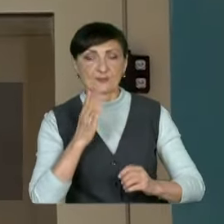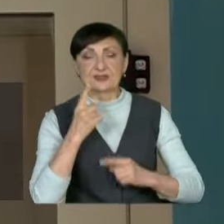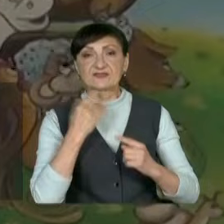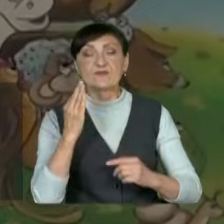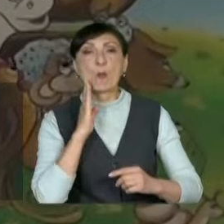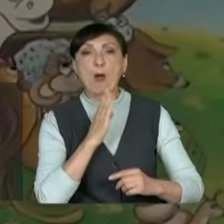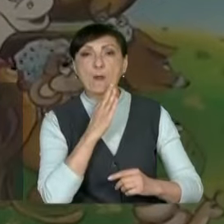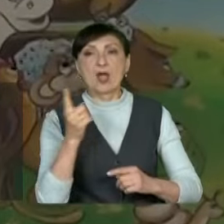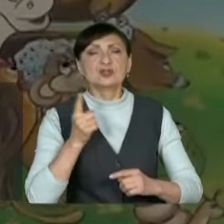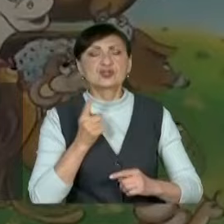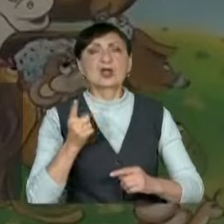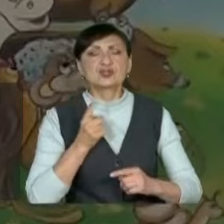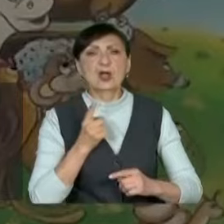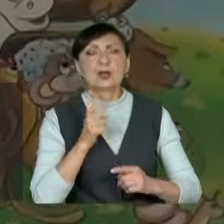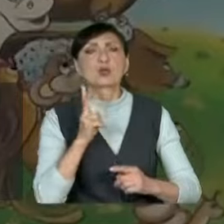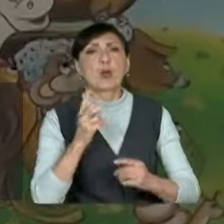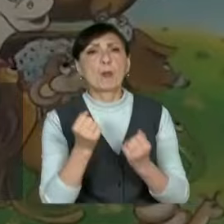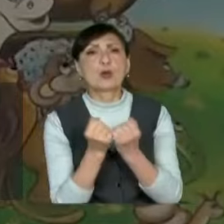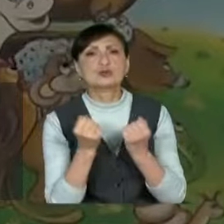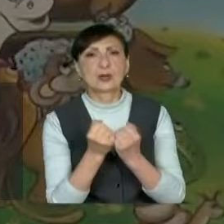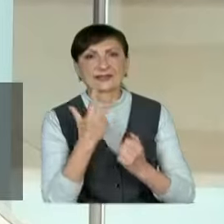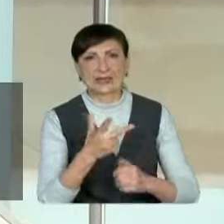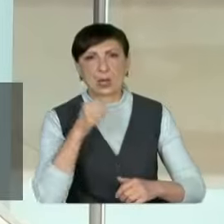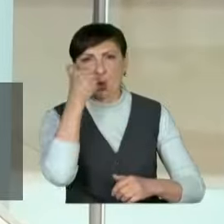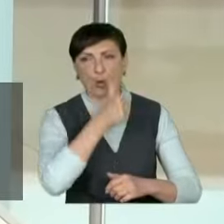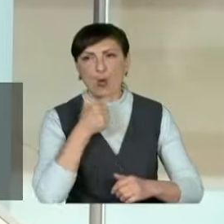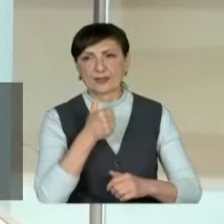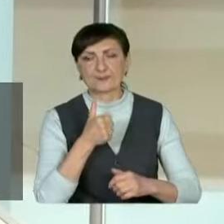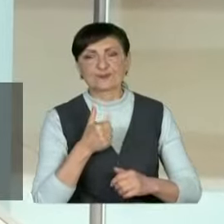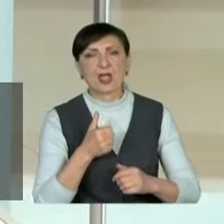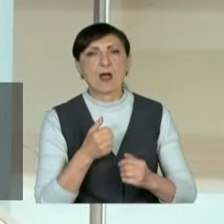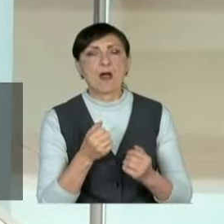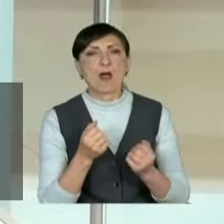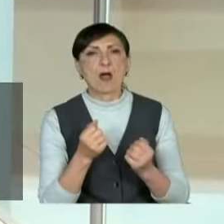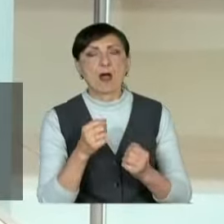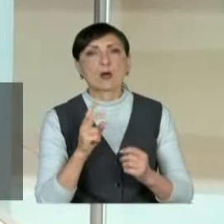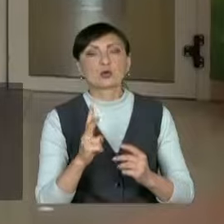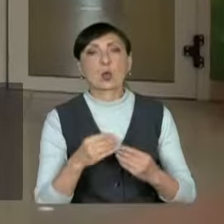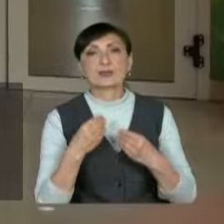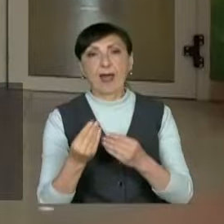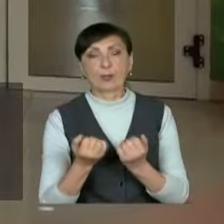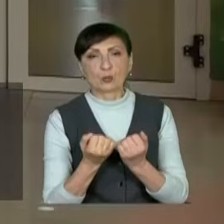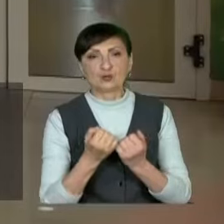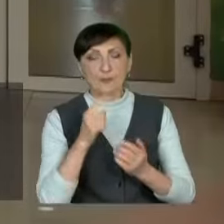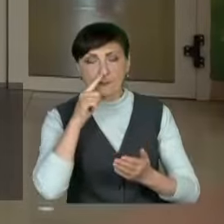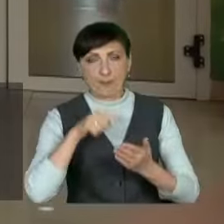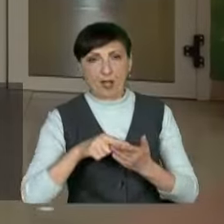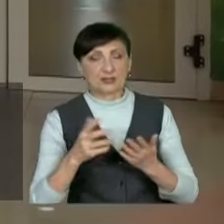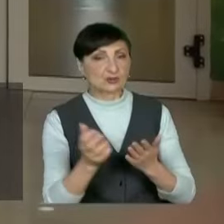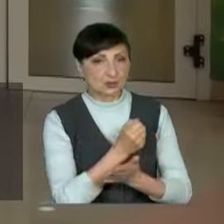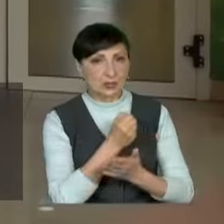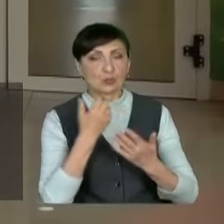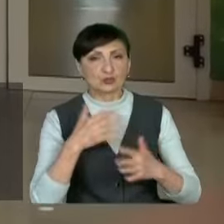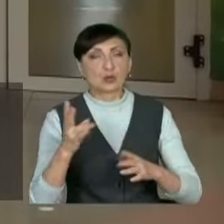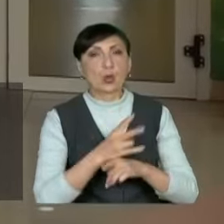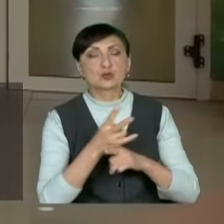ее мамы, они ждали донора почки около 3 лет. Донор барикендега айтып. В тот день, когда нашли донора, нам